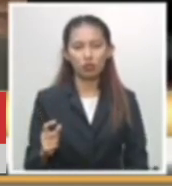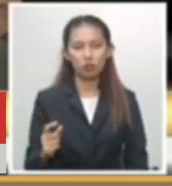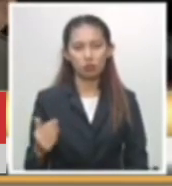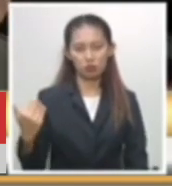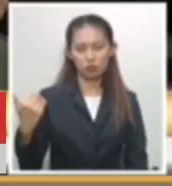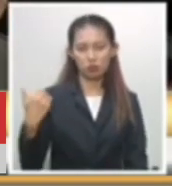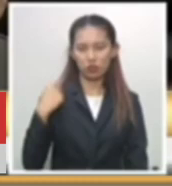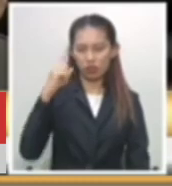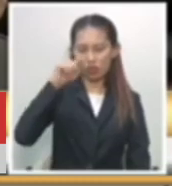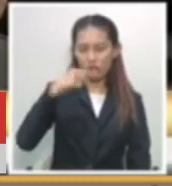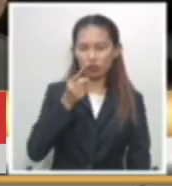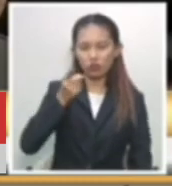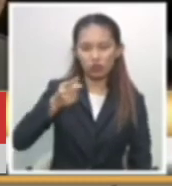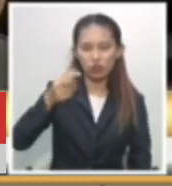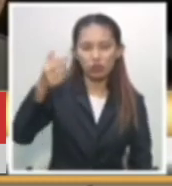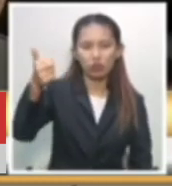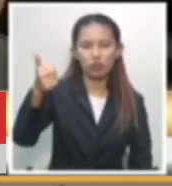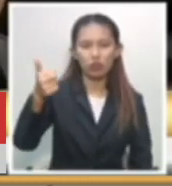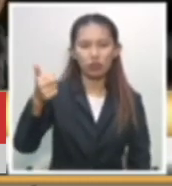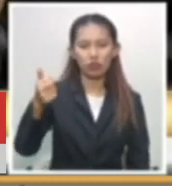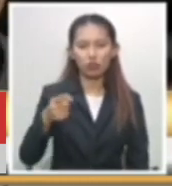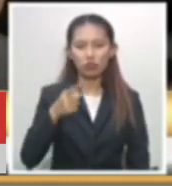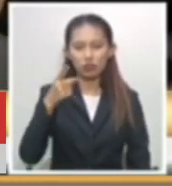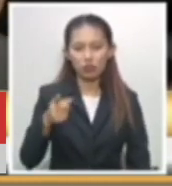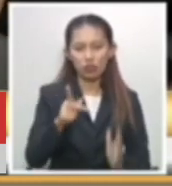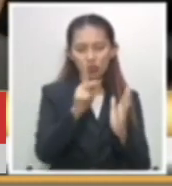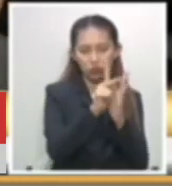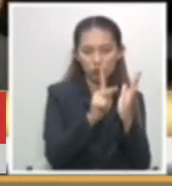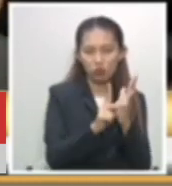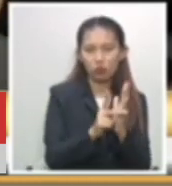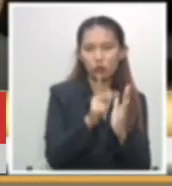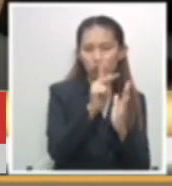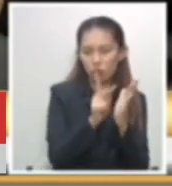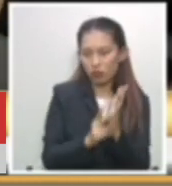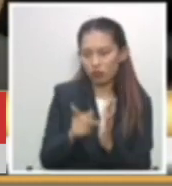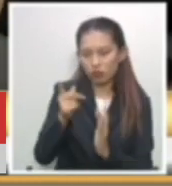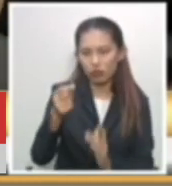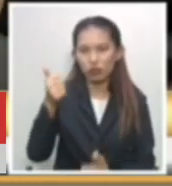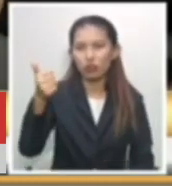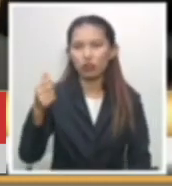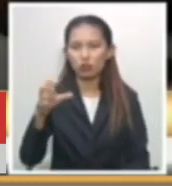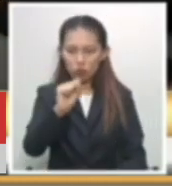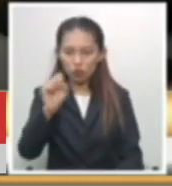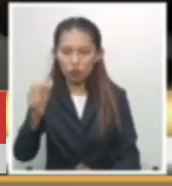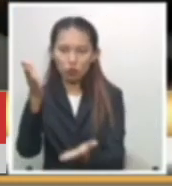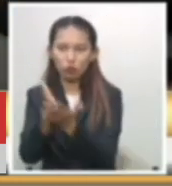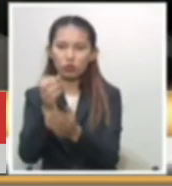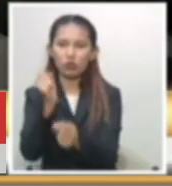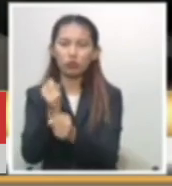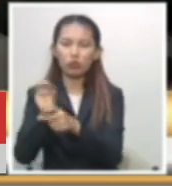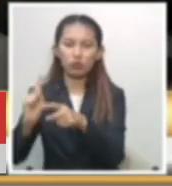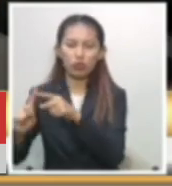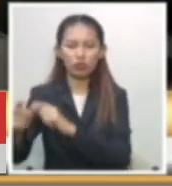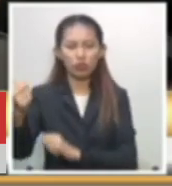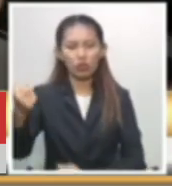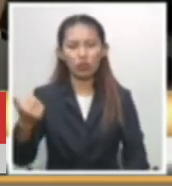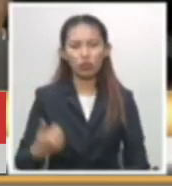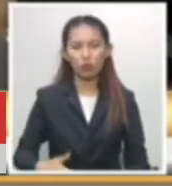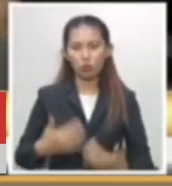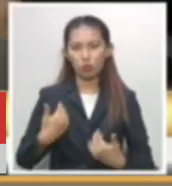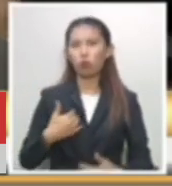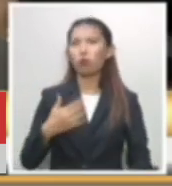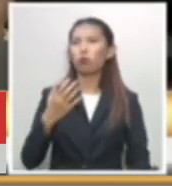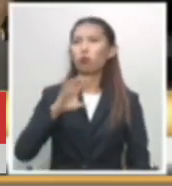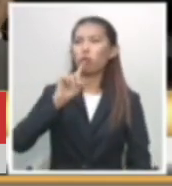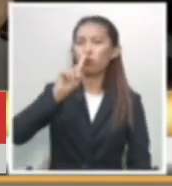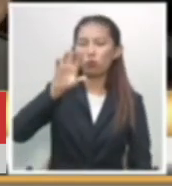แทรกแซงสามารถสั่งให้ส.ส.หยุดปฏิบัติงานได้ครับผมกำลังเสนอท่านว่าต้องจัดการสัง